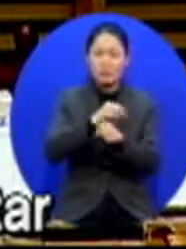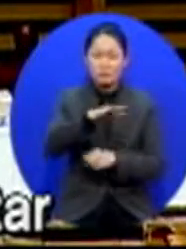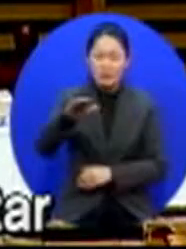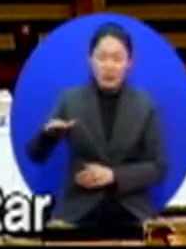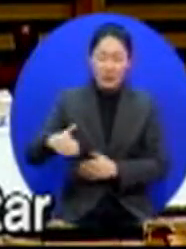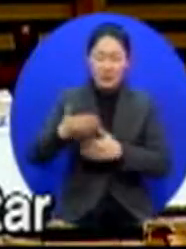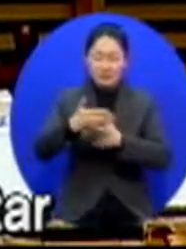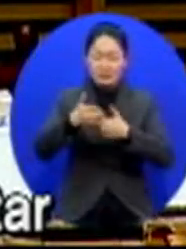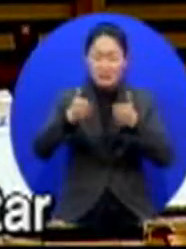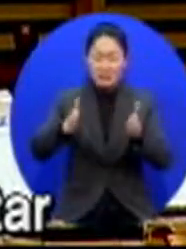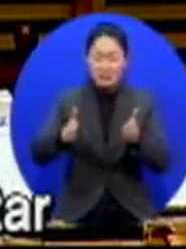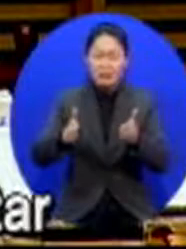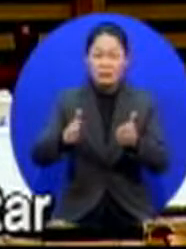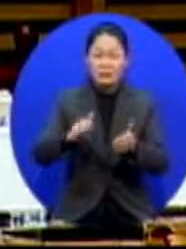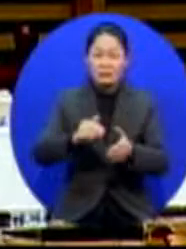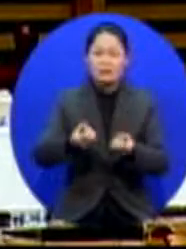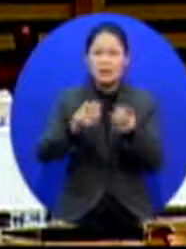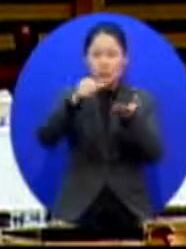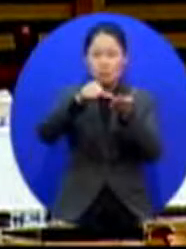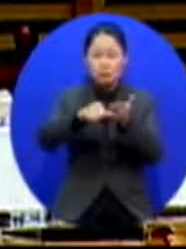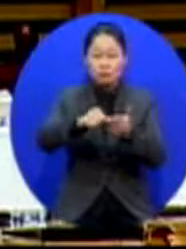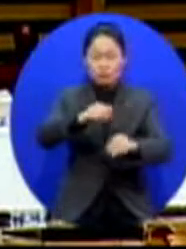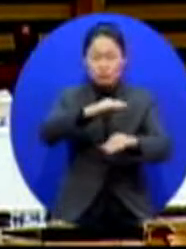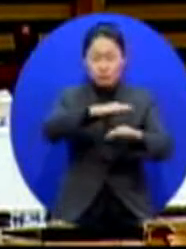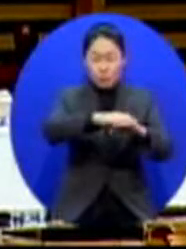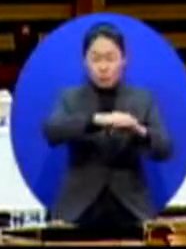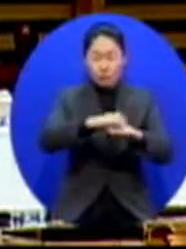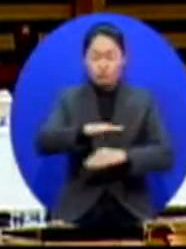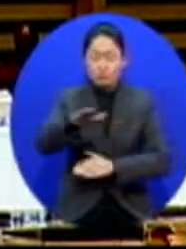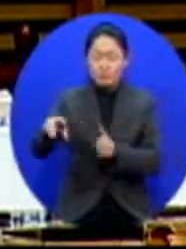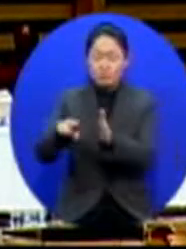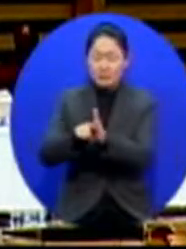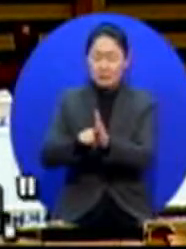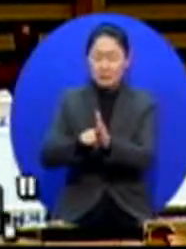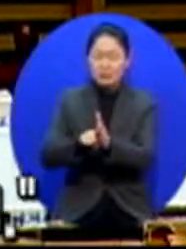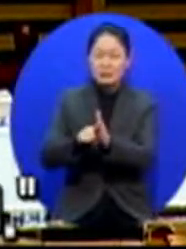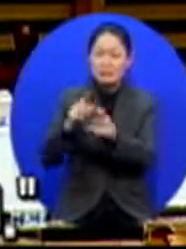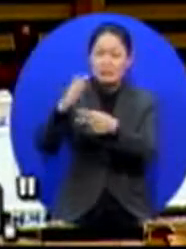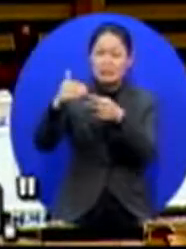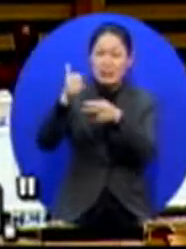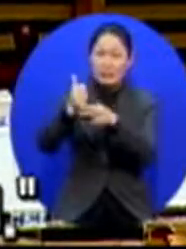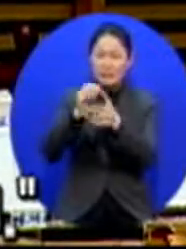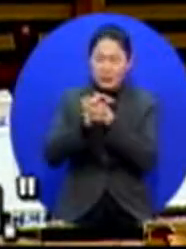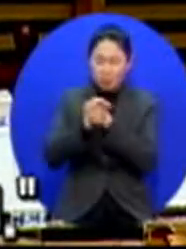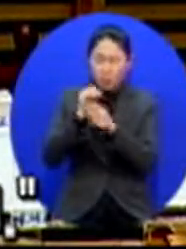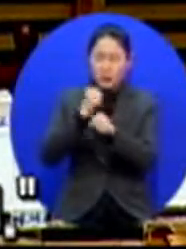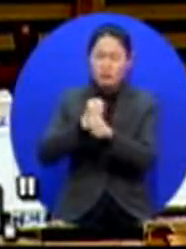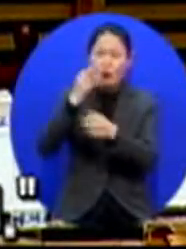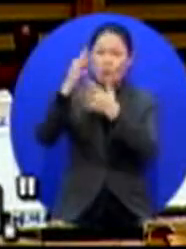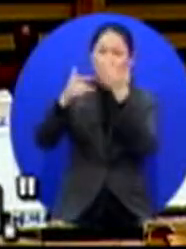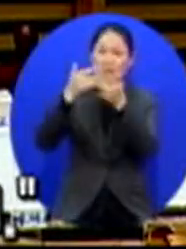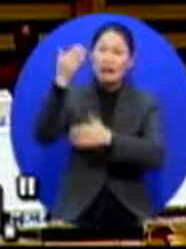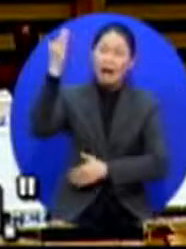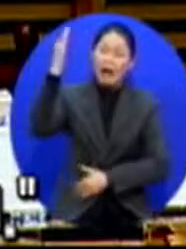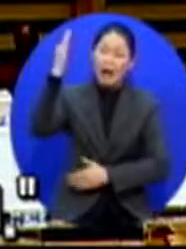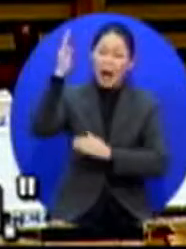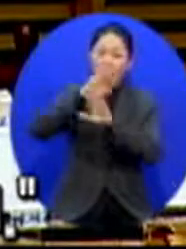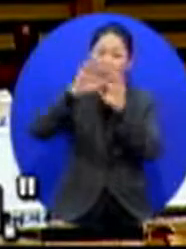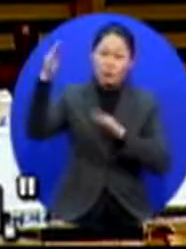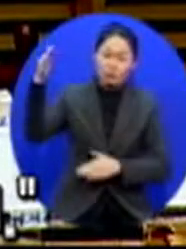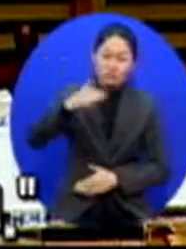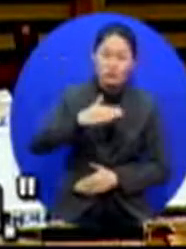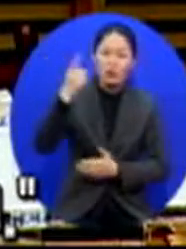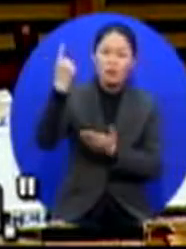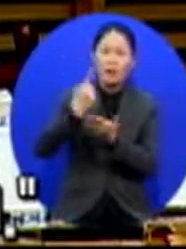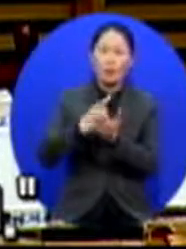놓고 우리가 믿는 신에게 기도해서 불이 하늘에서 부터 내려오면